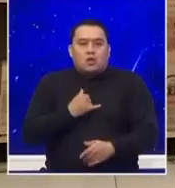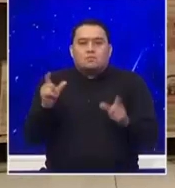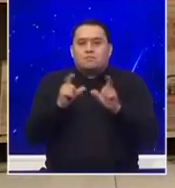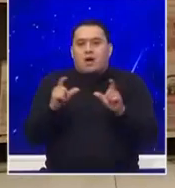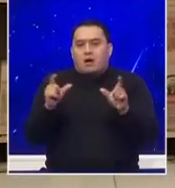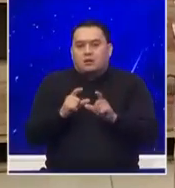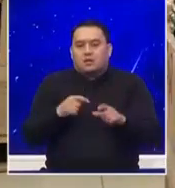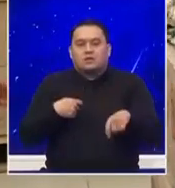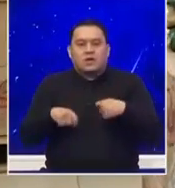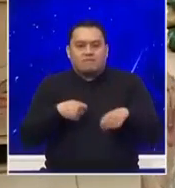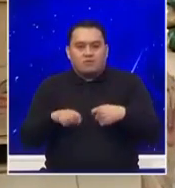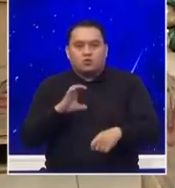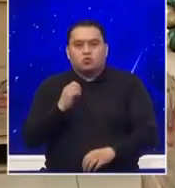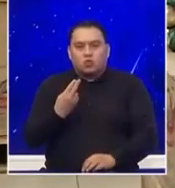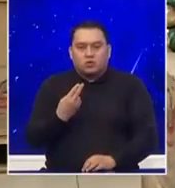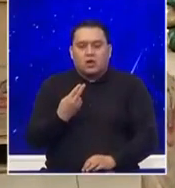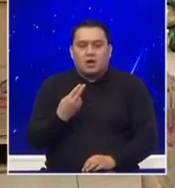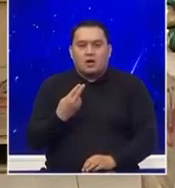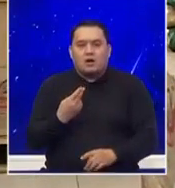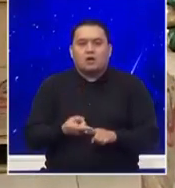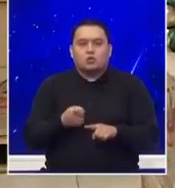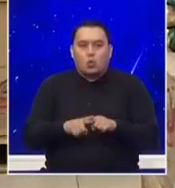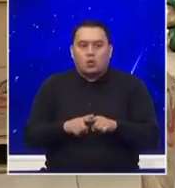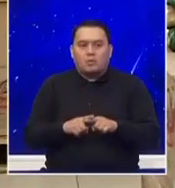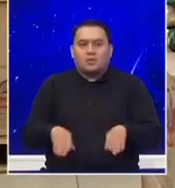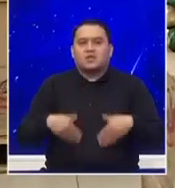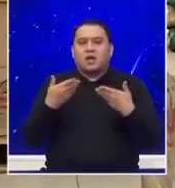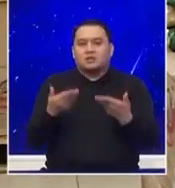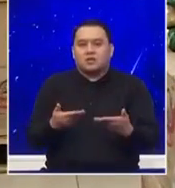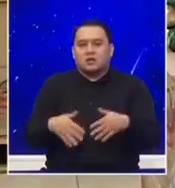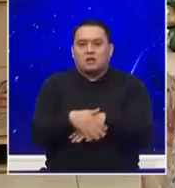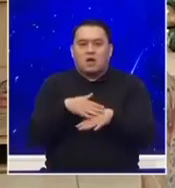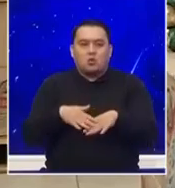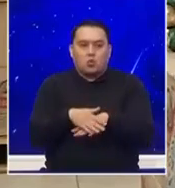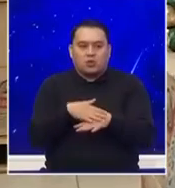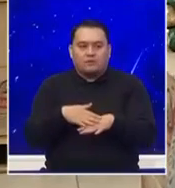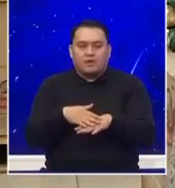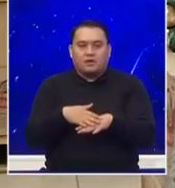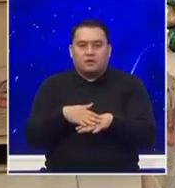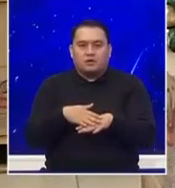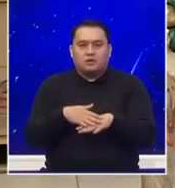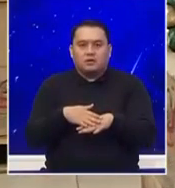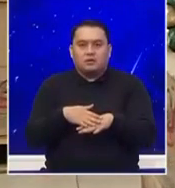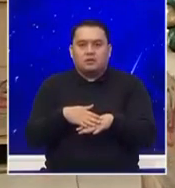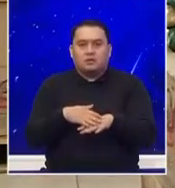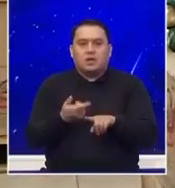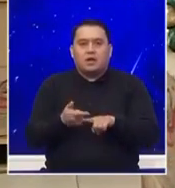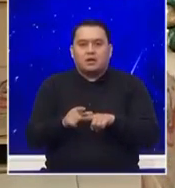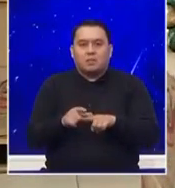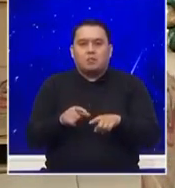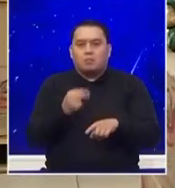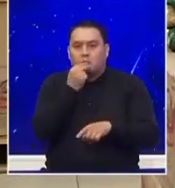социально значимый товар. Социально значимый продукт, который предназначен для народа, да? То есть на эти продукты у